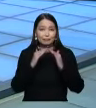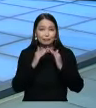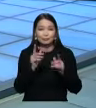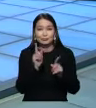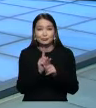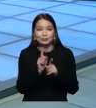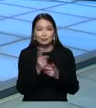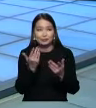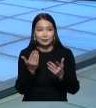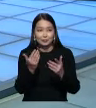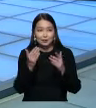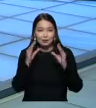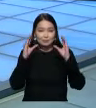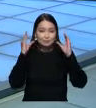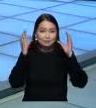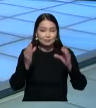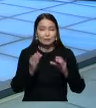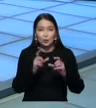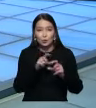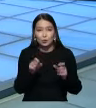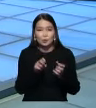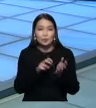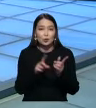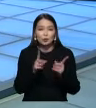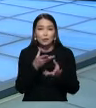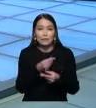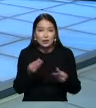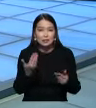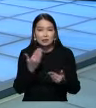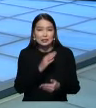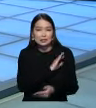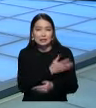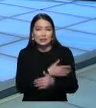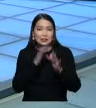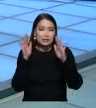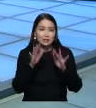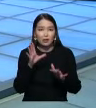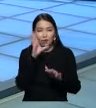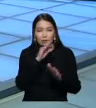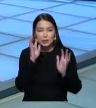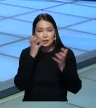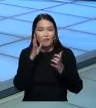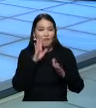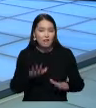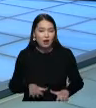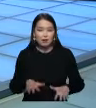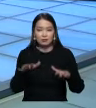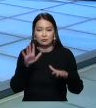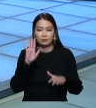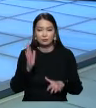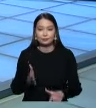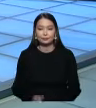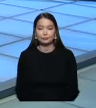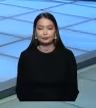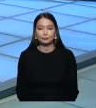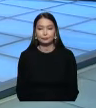корку. Люди боятся прихода весны, поскольку такое обилие снежных масс может обернуться серьезным паводком. Ирина Якунина